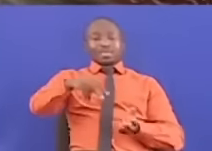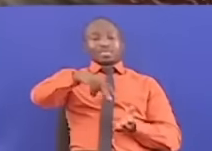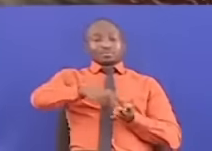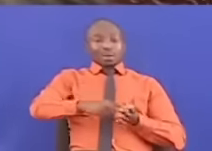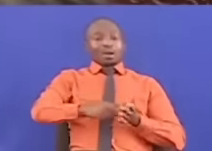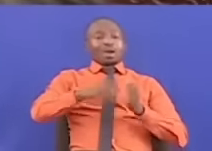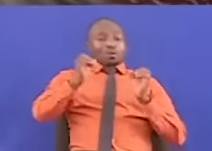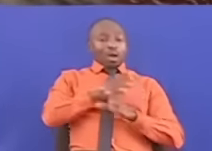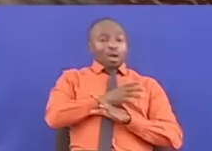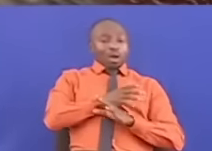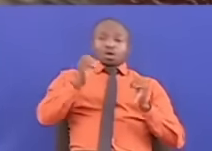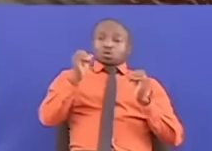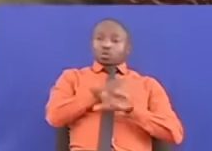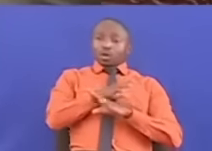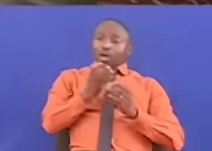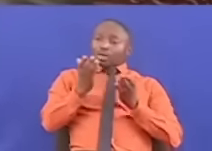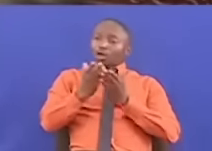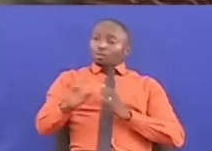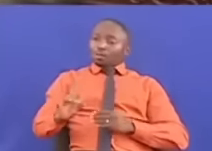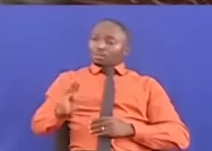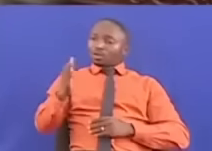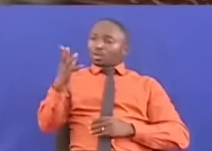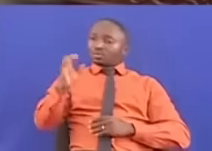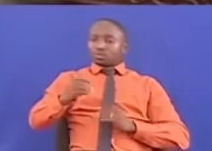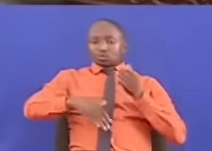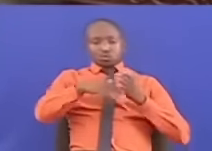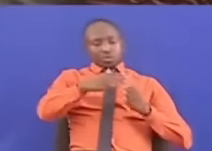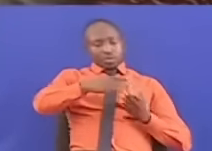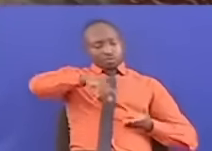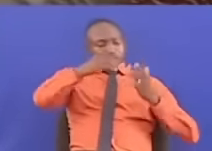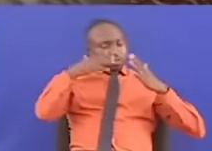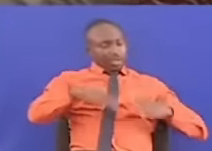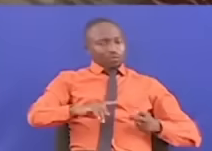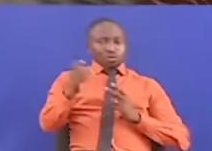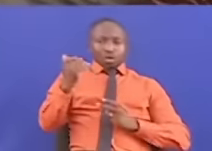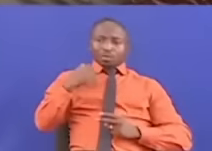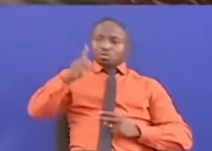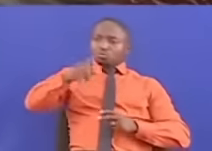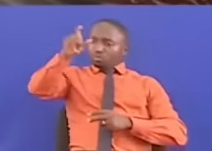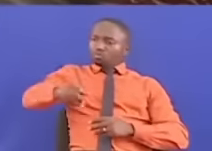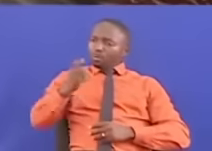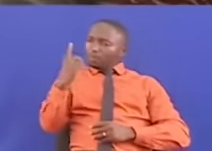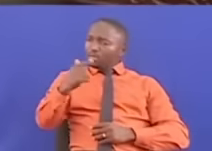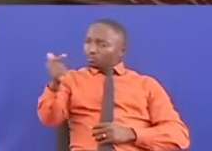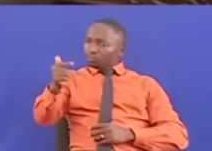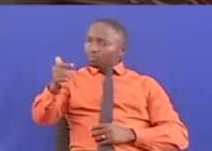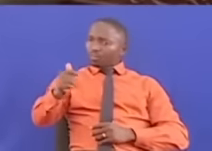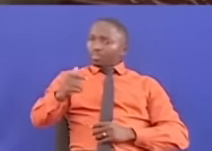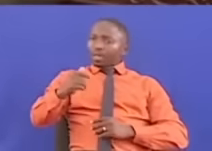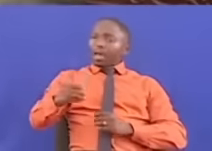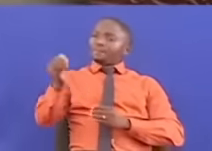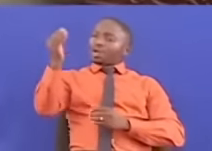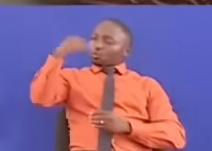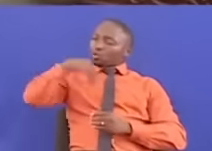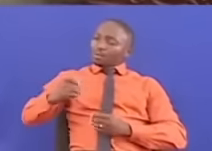anom apek milioni kueng zanati we unia kuna mishi mmoja wa umma mtanzania mzu ameka